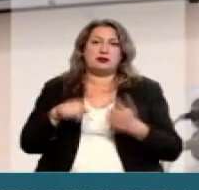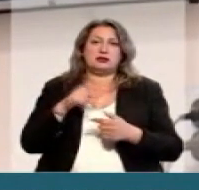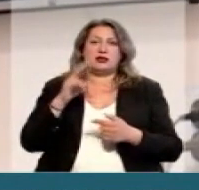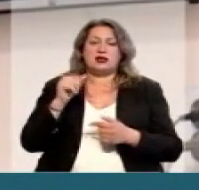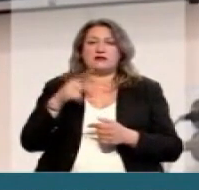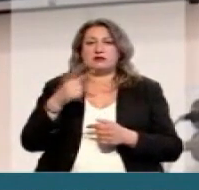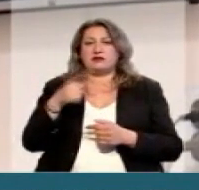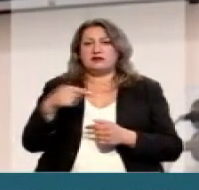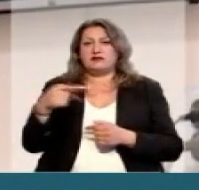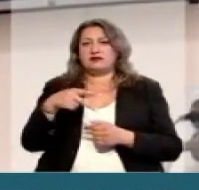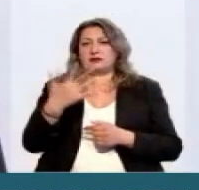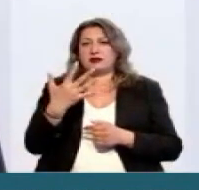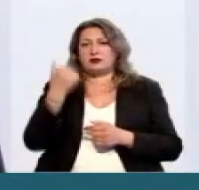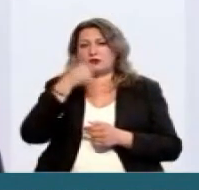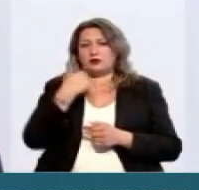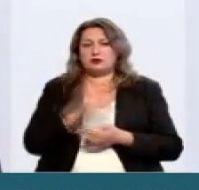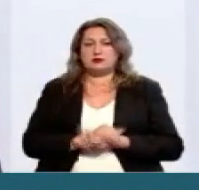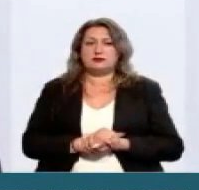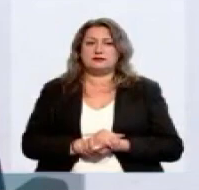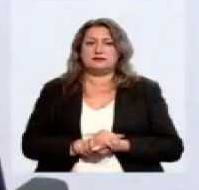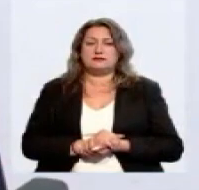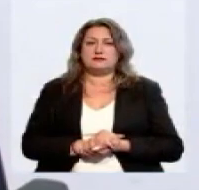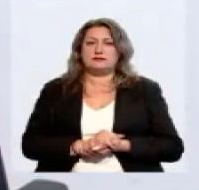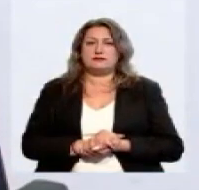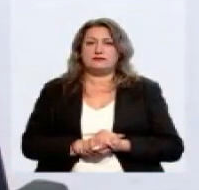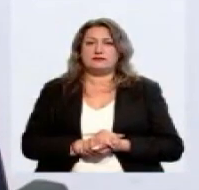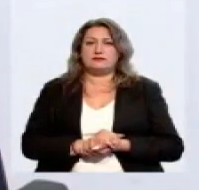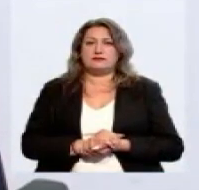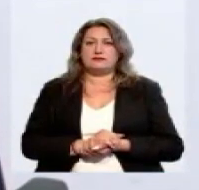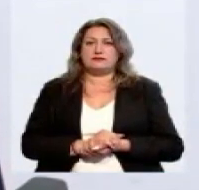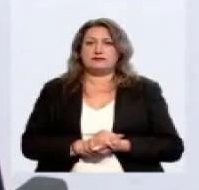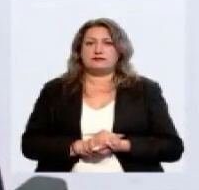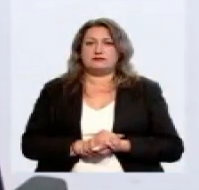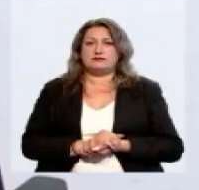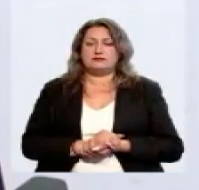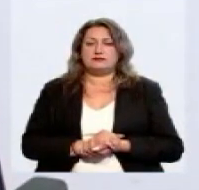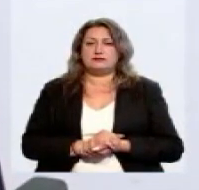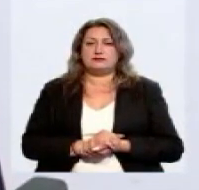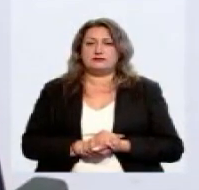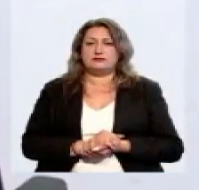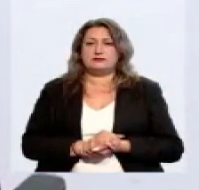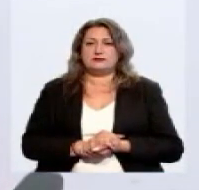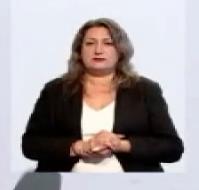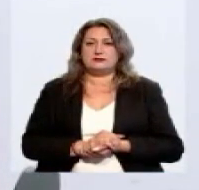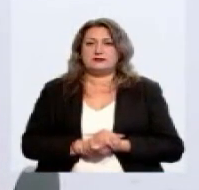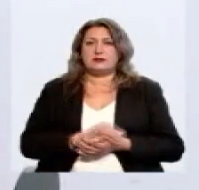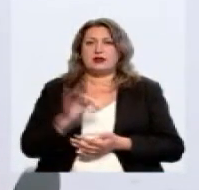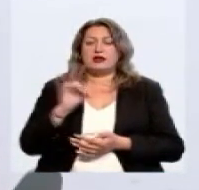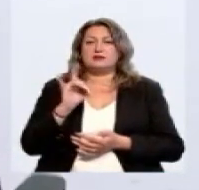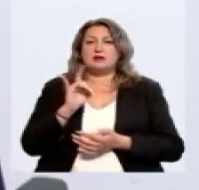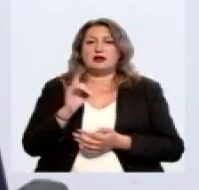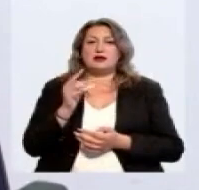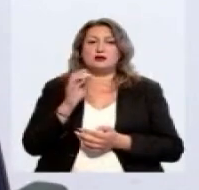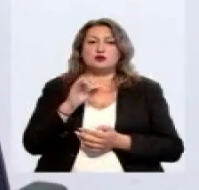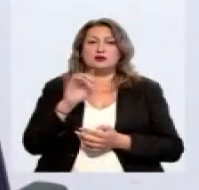ұлттық жобаның шеңберінде жүргізіледі. Количество создаваемых временных рабочих мест для организации. Жоба шеңберінде субсидияның мөлшері